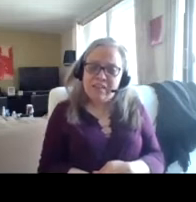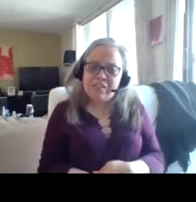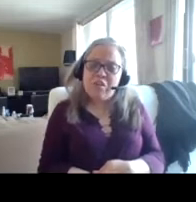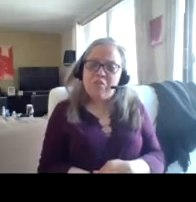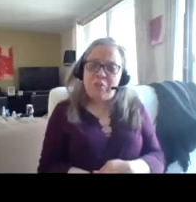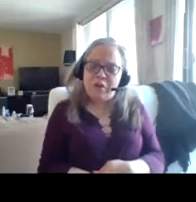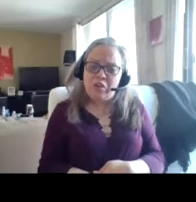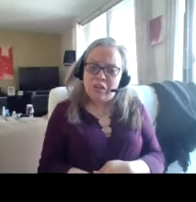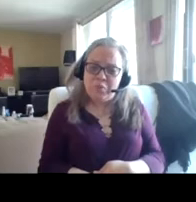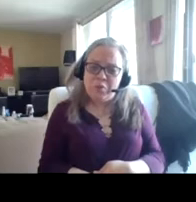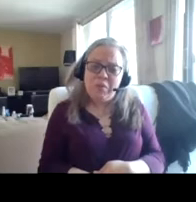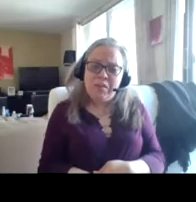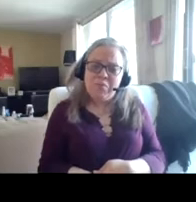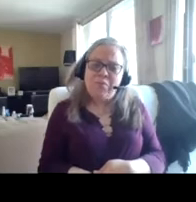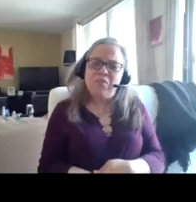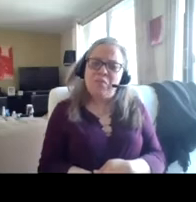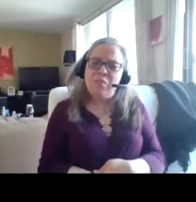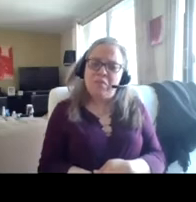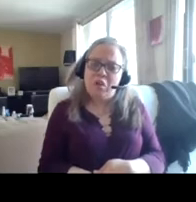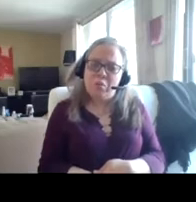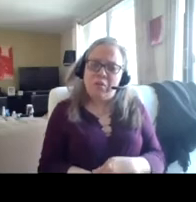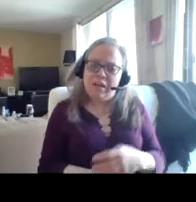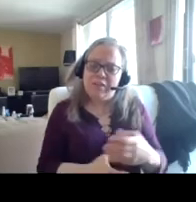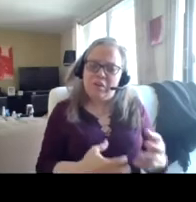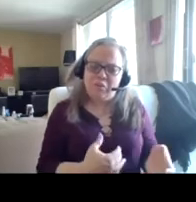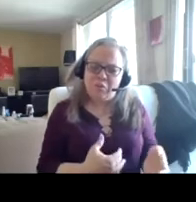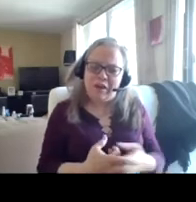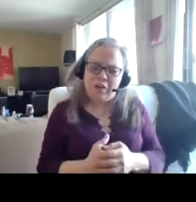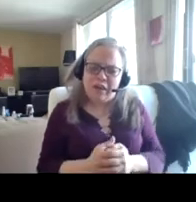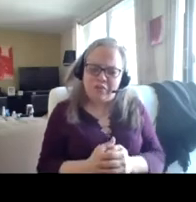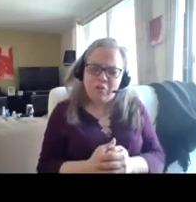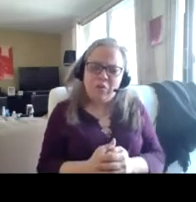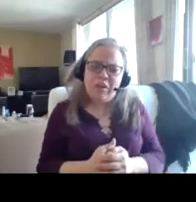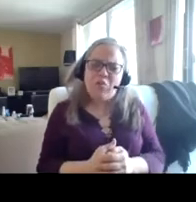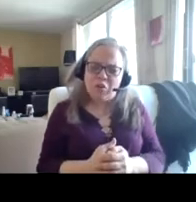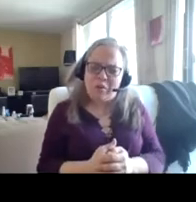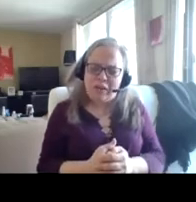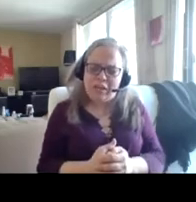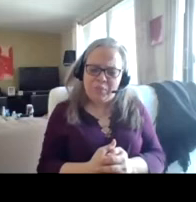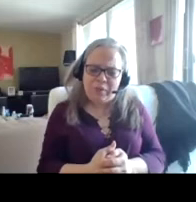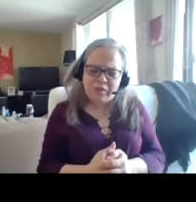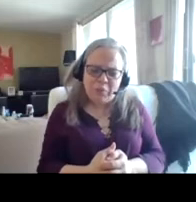Il y aura des aires d'attente désignées pour les utilisateurs de paratranspo au site de vaccination.